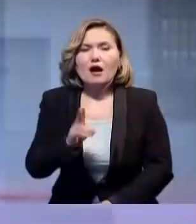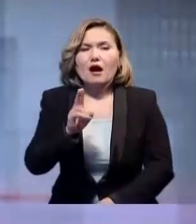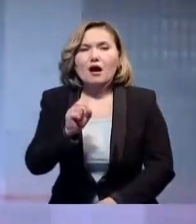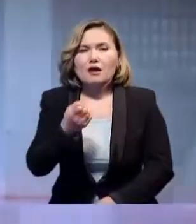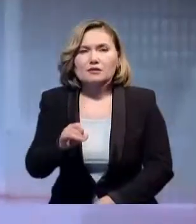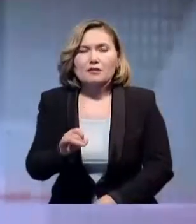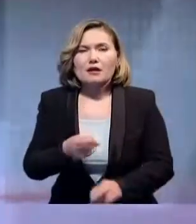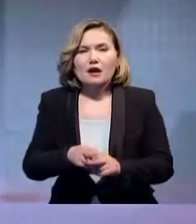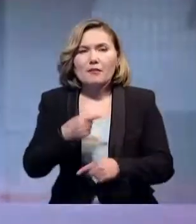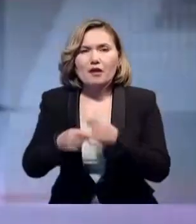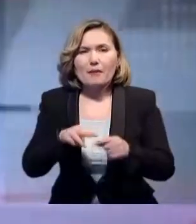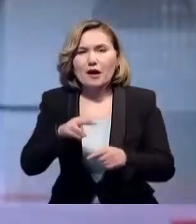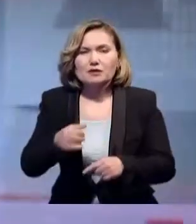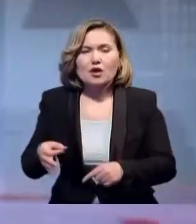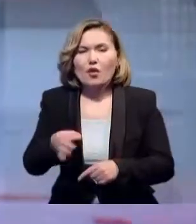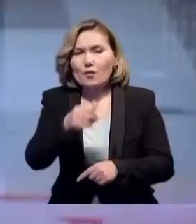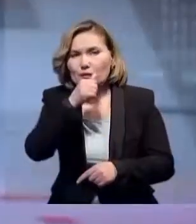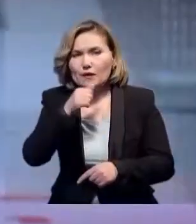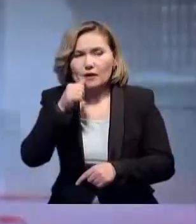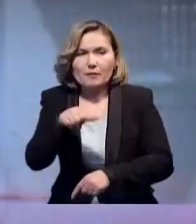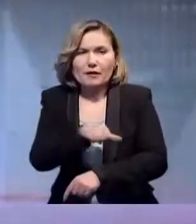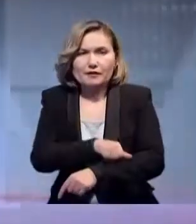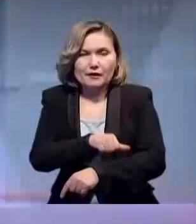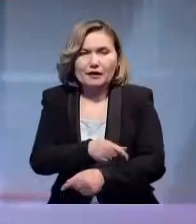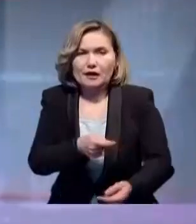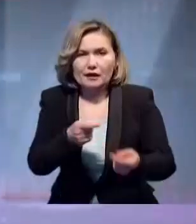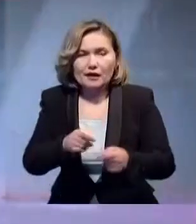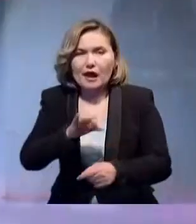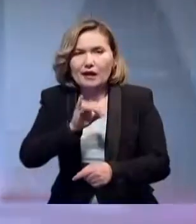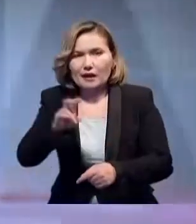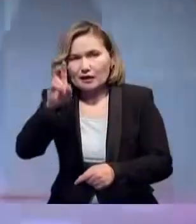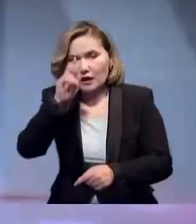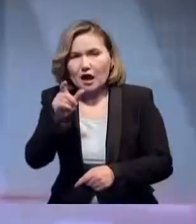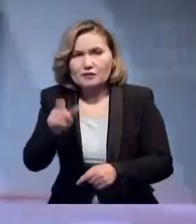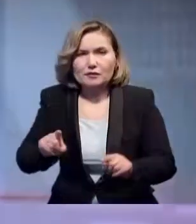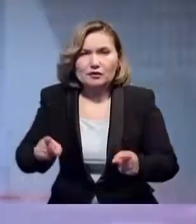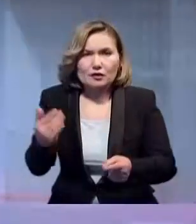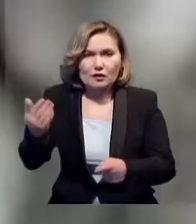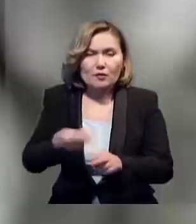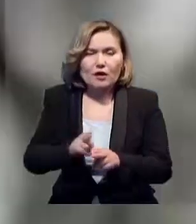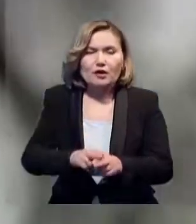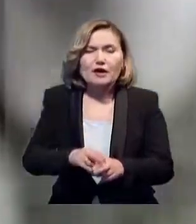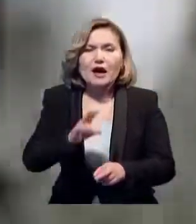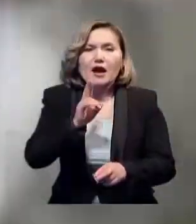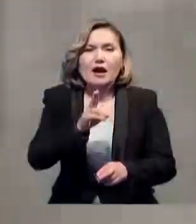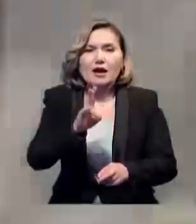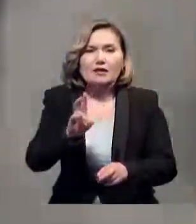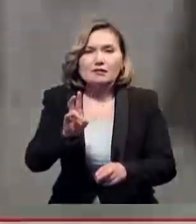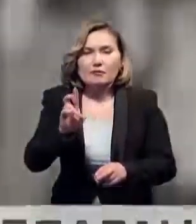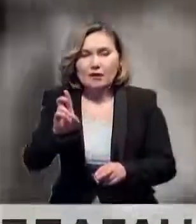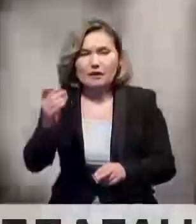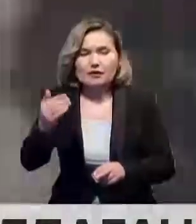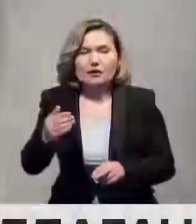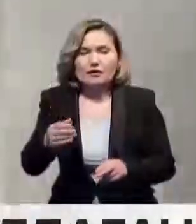Каспий арқылы Маңғыстау облысына есірткі тасымалдаған Иран елінің азаматтары ұсталды. Ұлттық қауіпсіздік комитетінің мәліметі бойынша 4 адам ірі